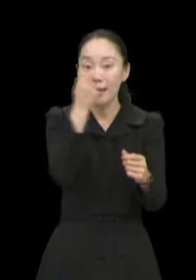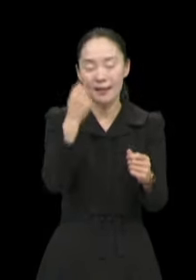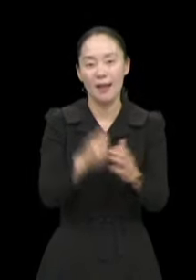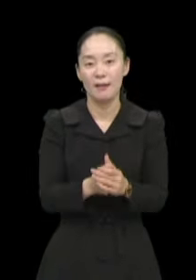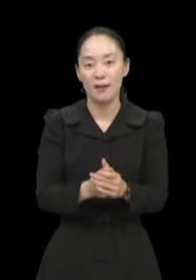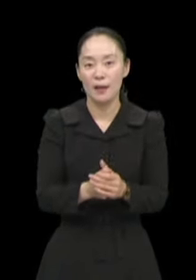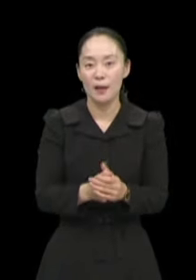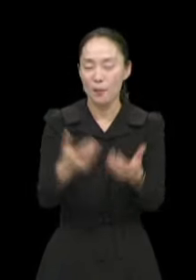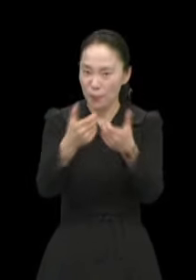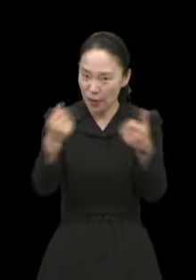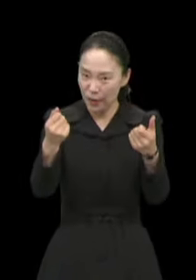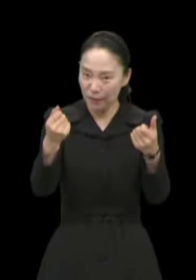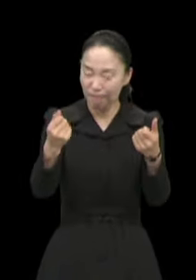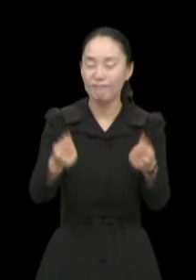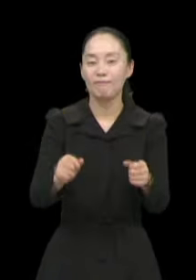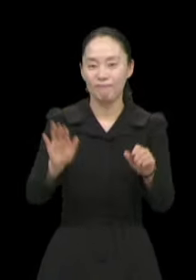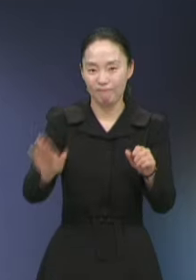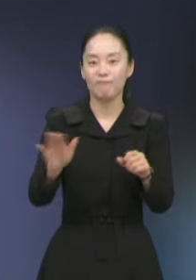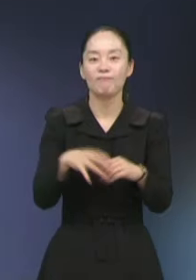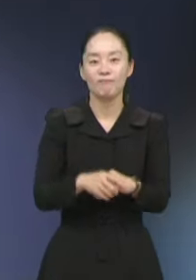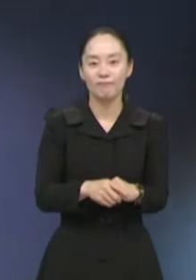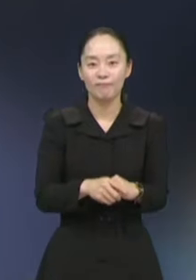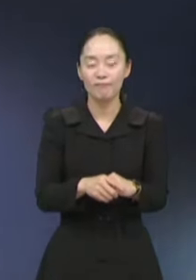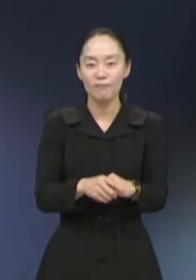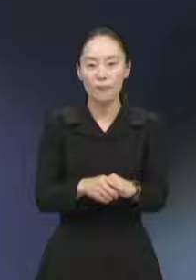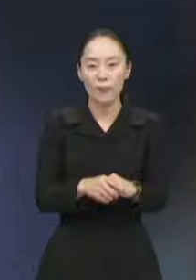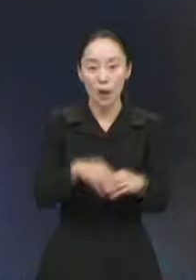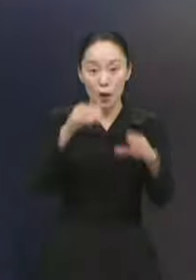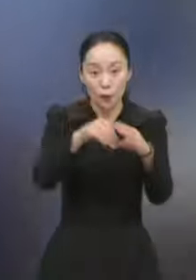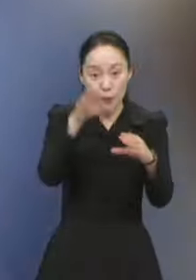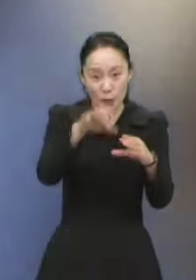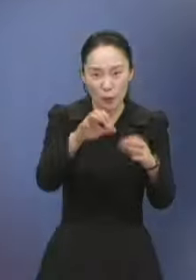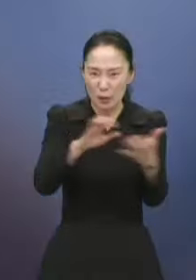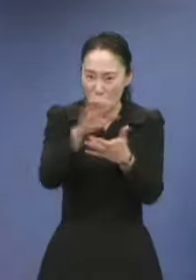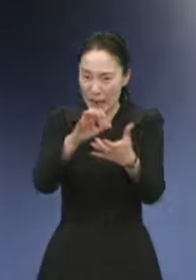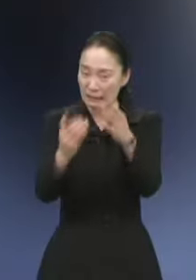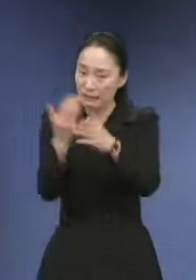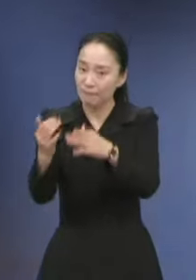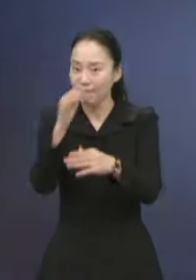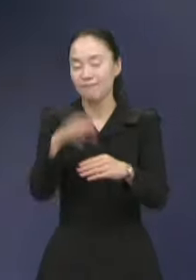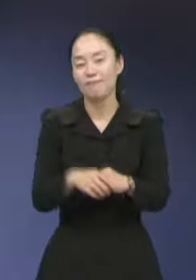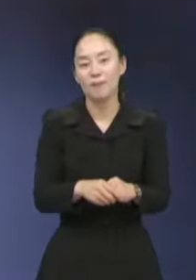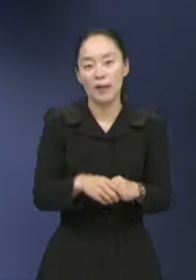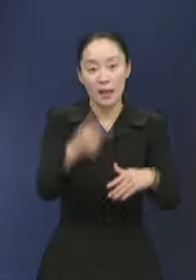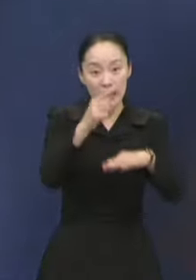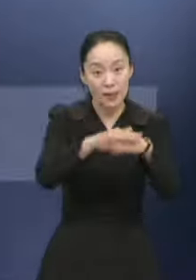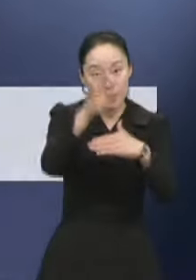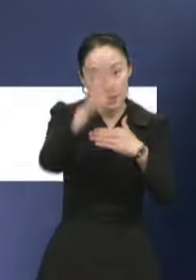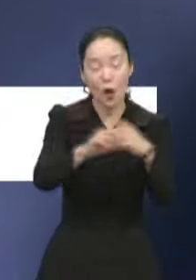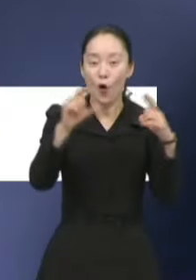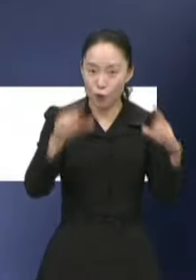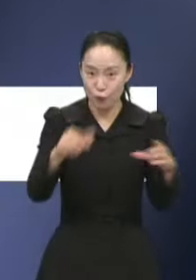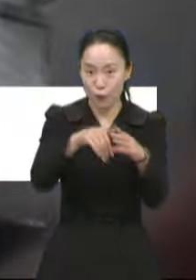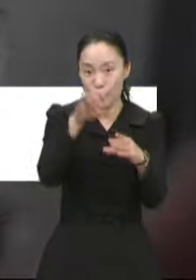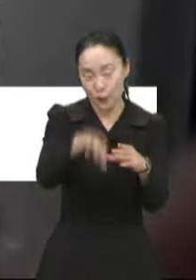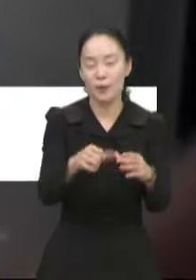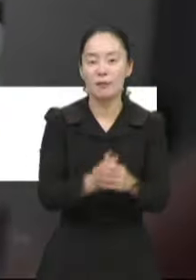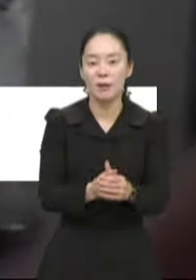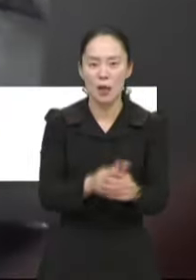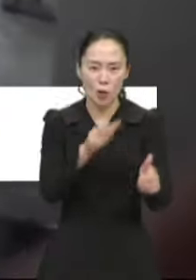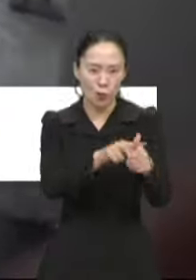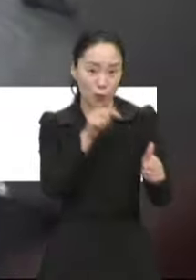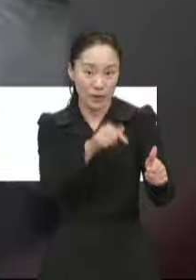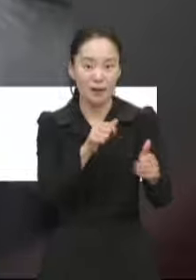발견돼 미분류표로 분리됐습니다. 투표소 소란 행위도 잇따랐습니다. 대전 서구의 한 투표소에서는